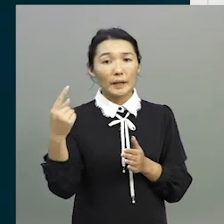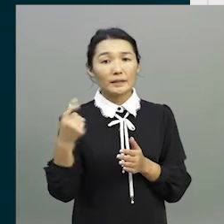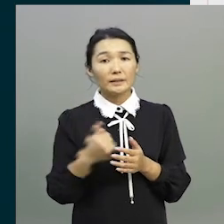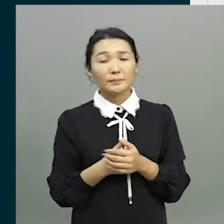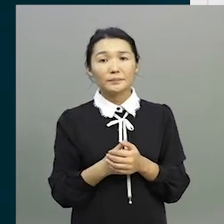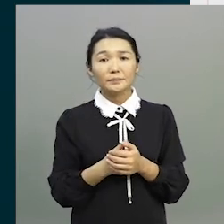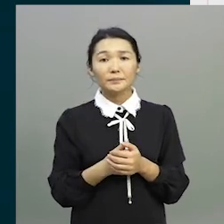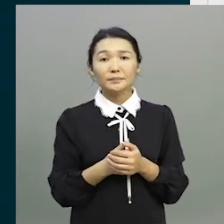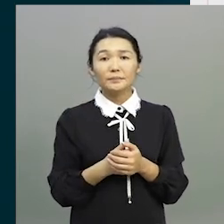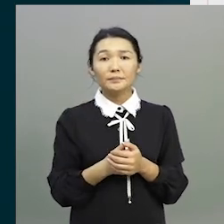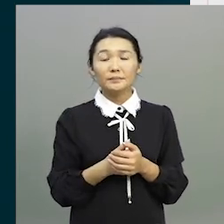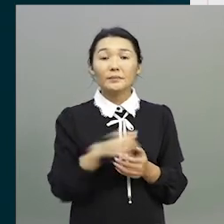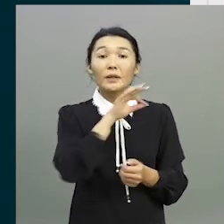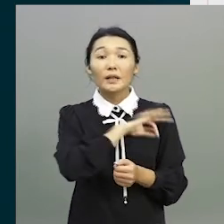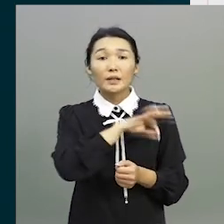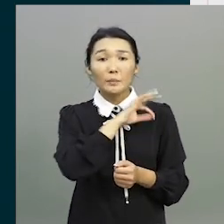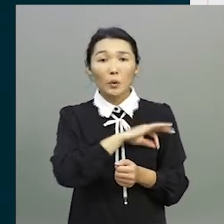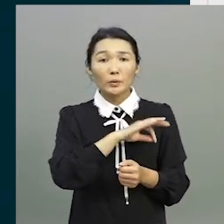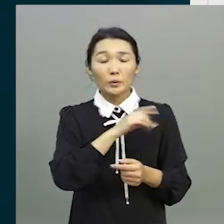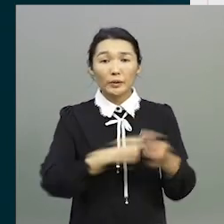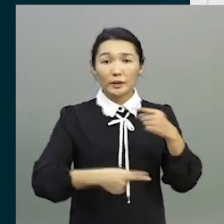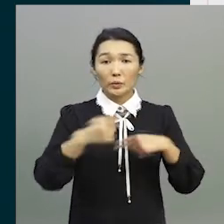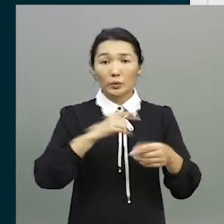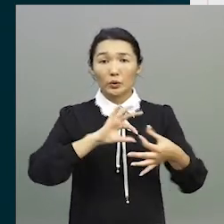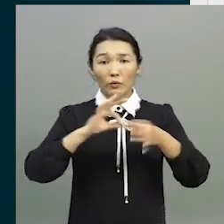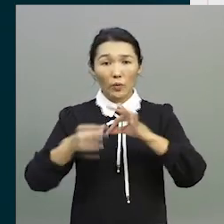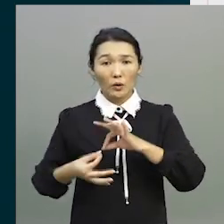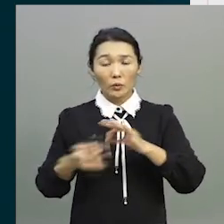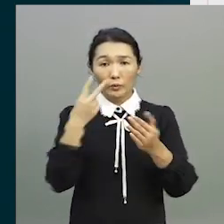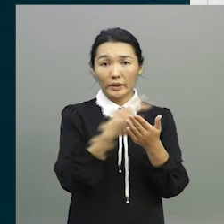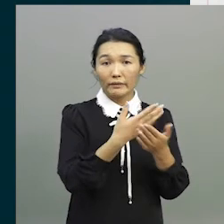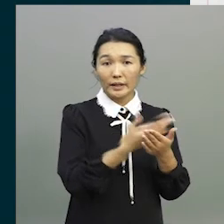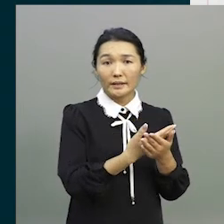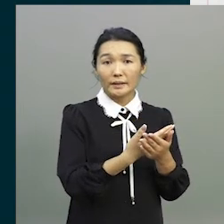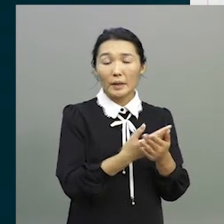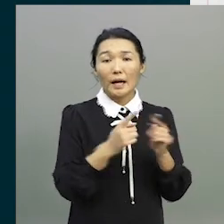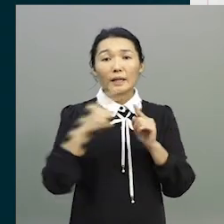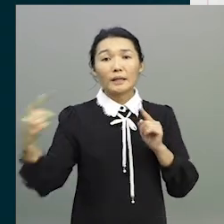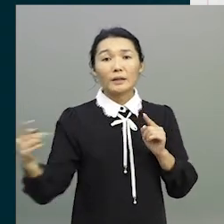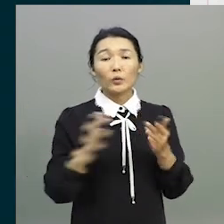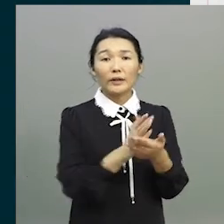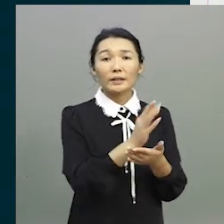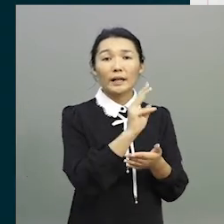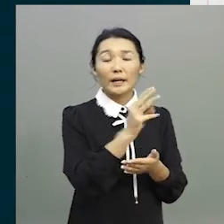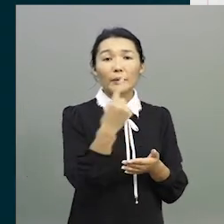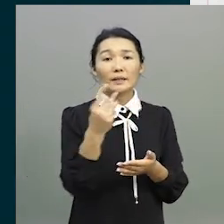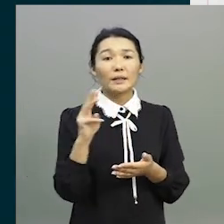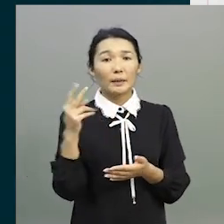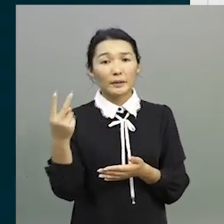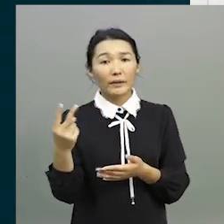тогда используем предыдущую форму луки выразим длину вектора m1 m2 через его